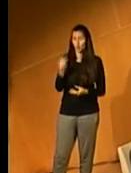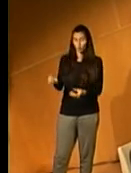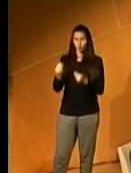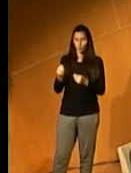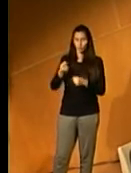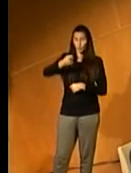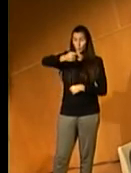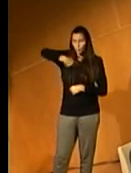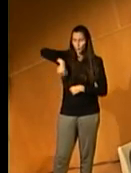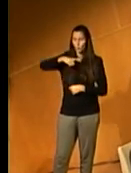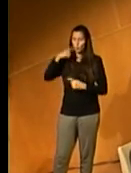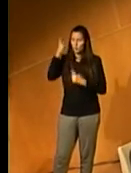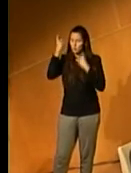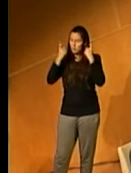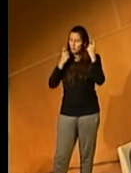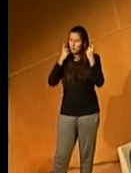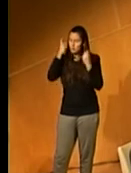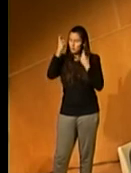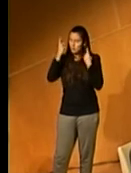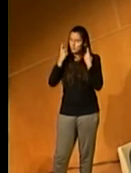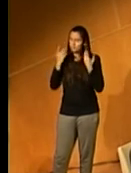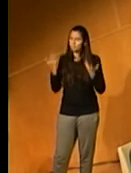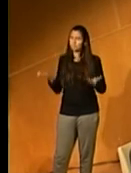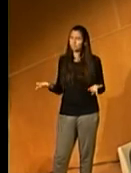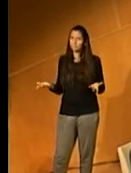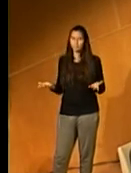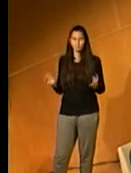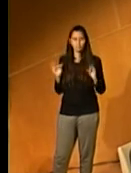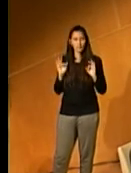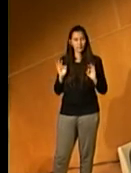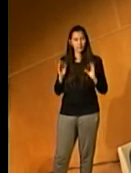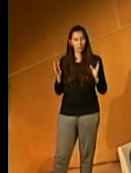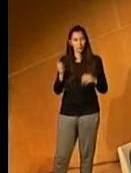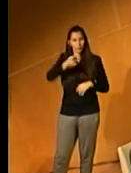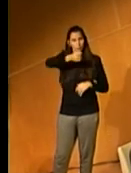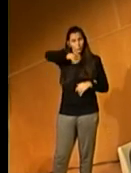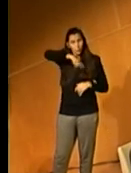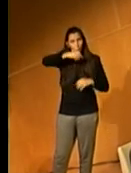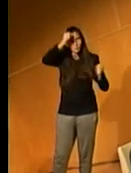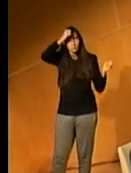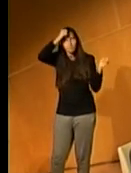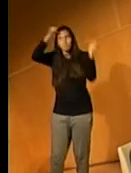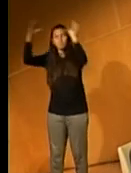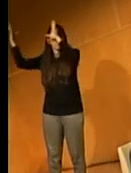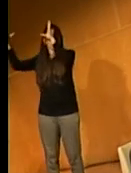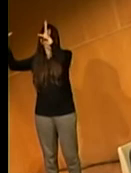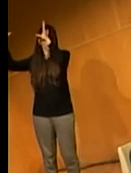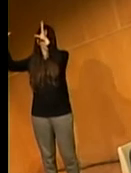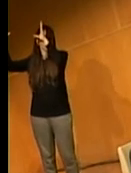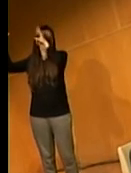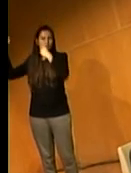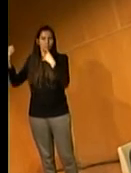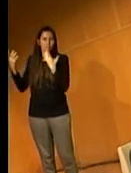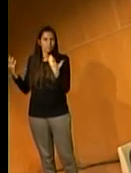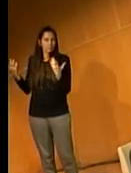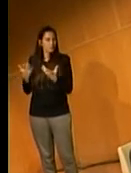même très profondément sur nos représentations, sur ce que serait